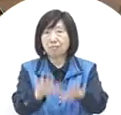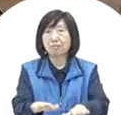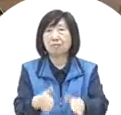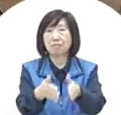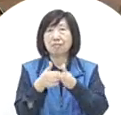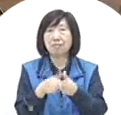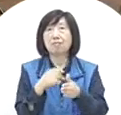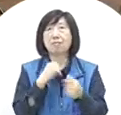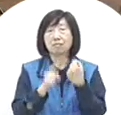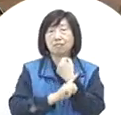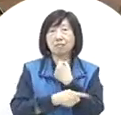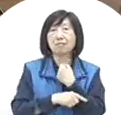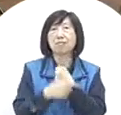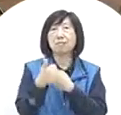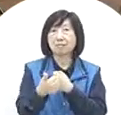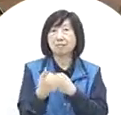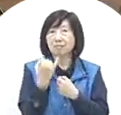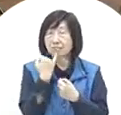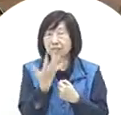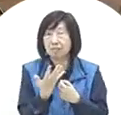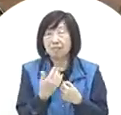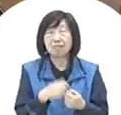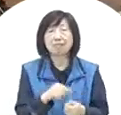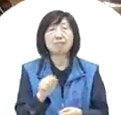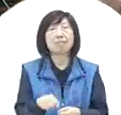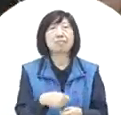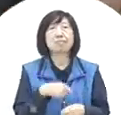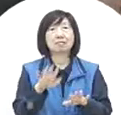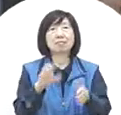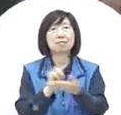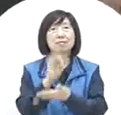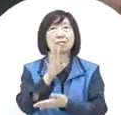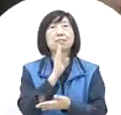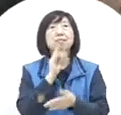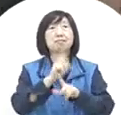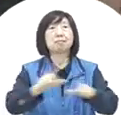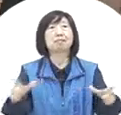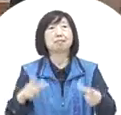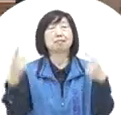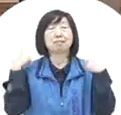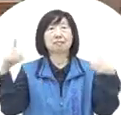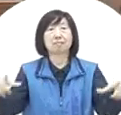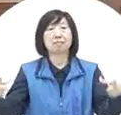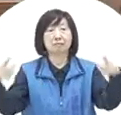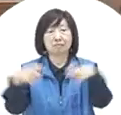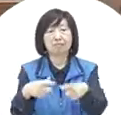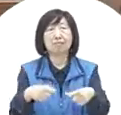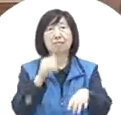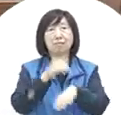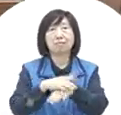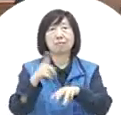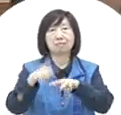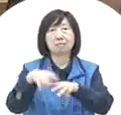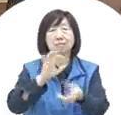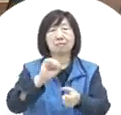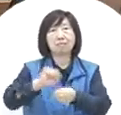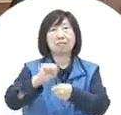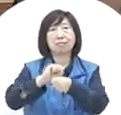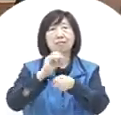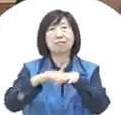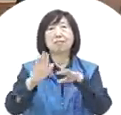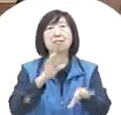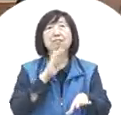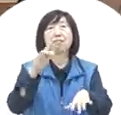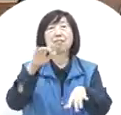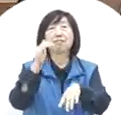况，好或不好。 跟议所报告，事实上大面积变成小丘块的时候，成本会增加，所以我们在近年的部分，我们都 是这个成